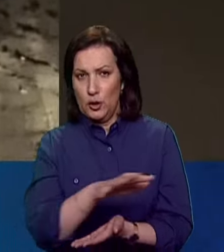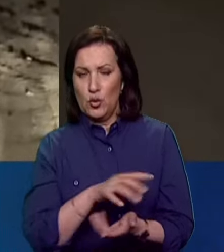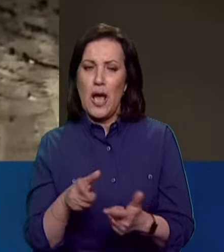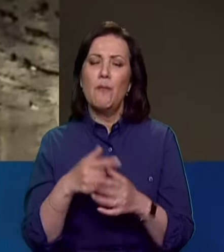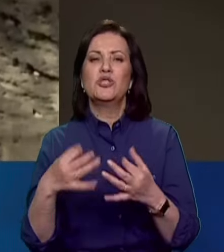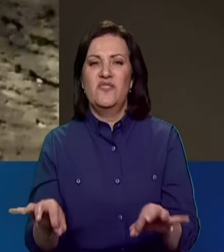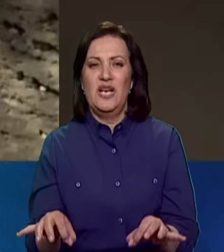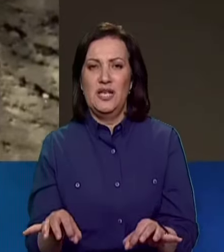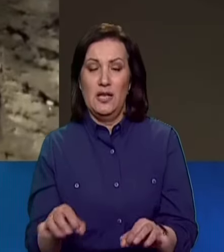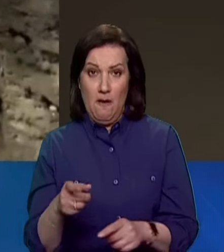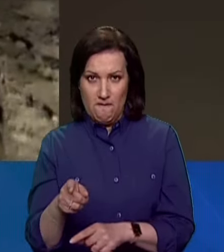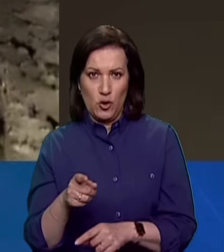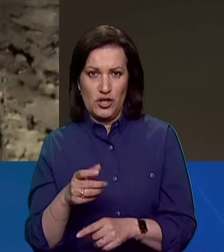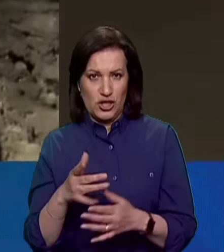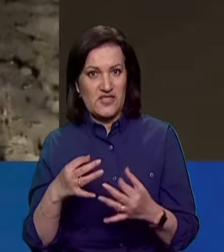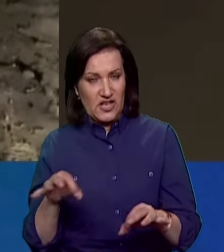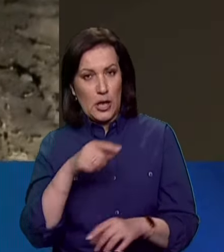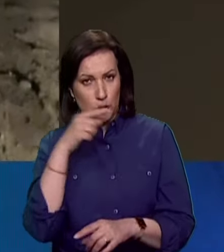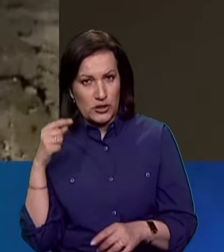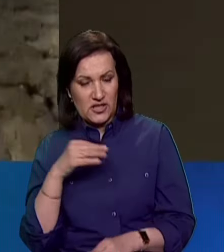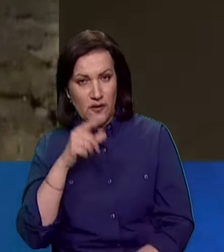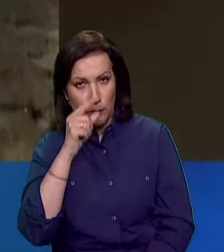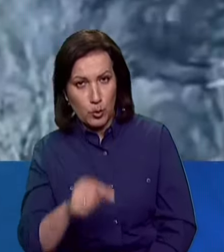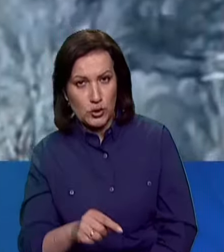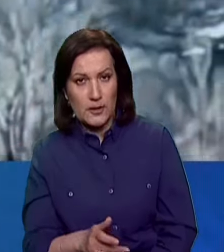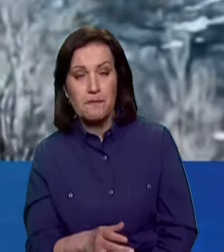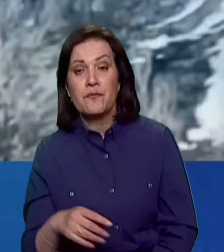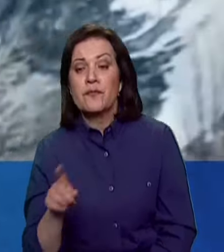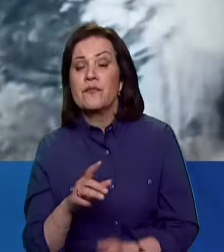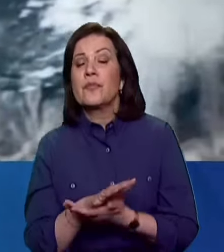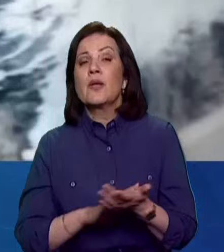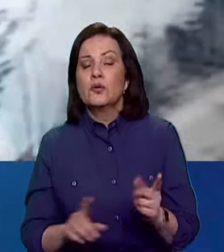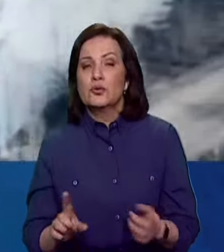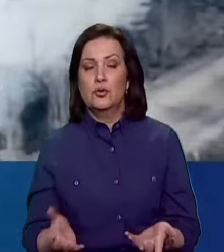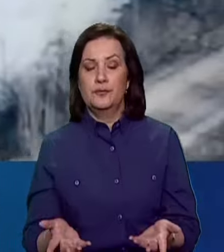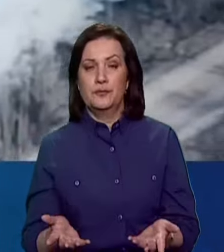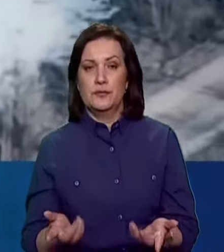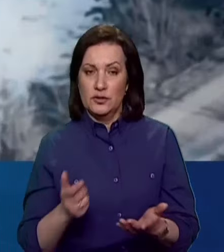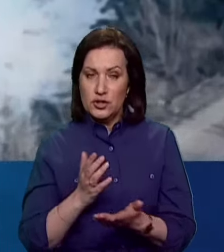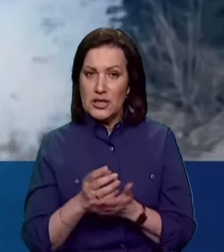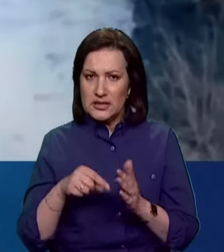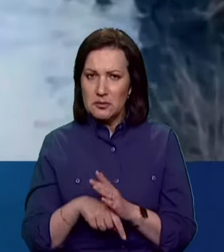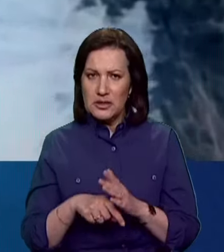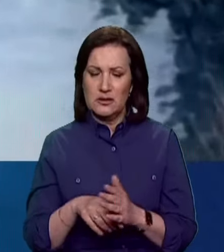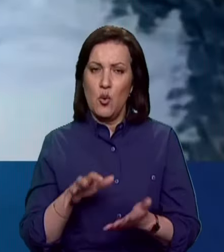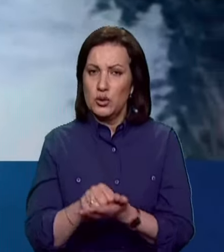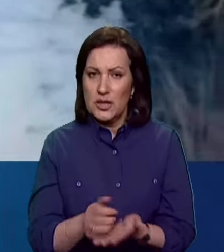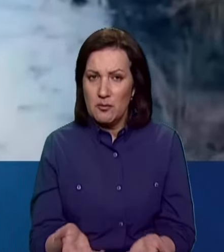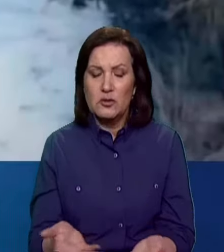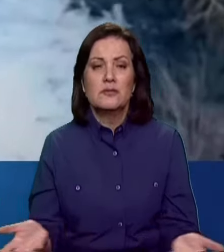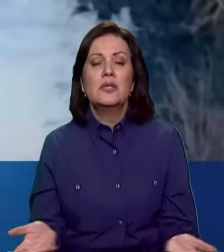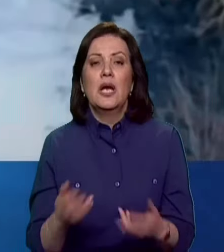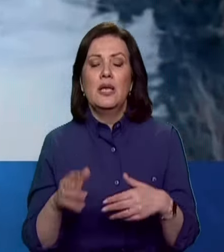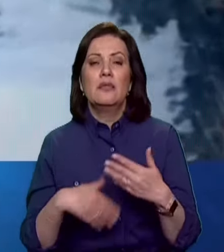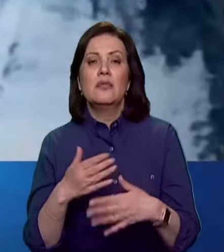або звільнили. Так, вони ж йдуть звільняти Росію від Путіна. А от що далі? Ну, тобто, чи є сенс їх утримувати, чи як? От